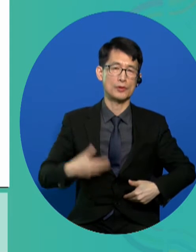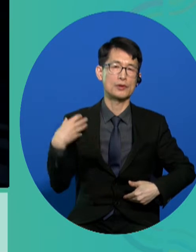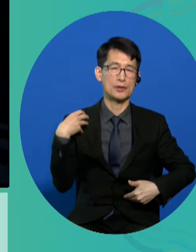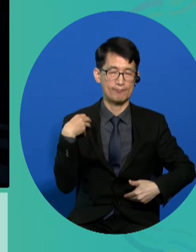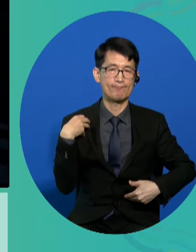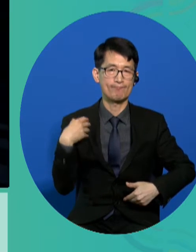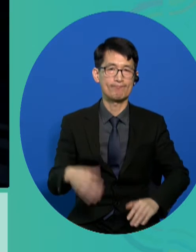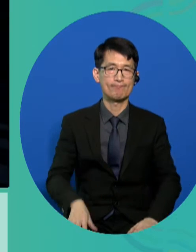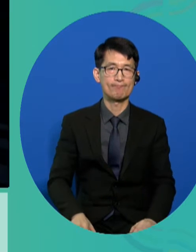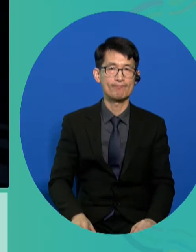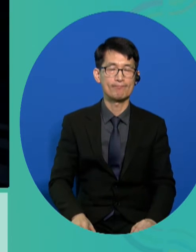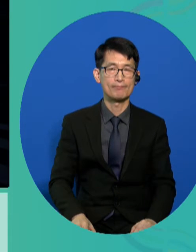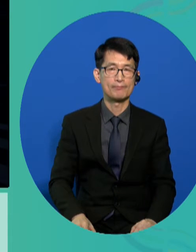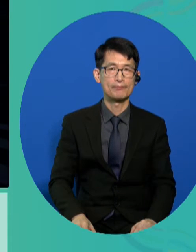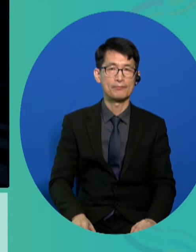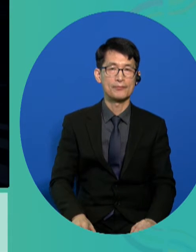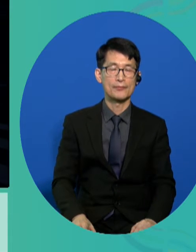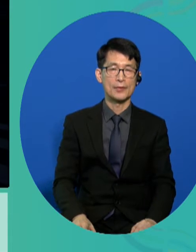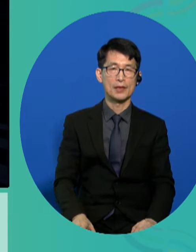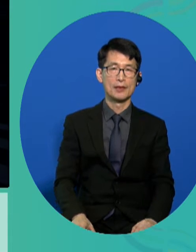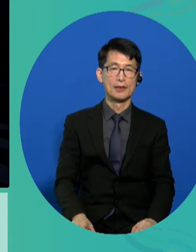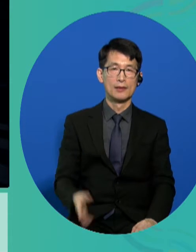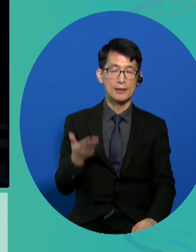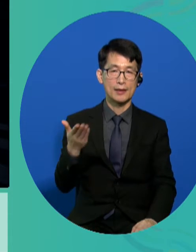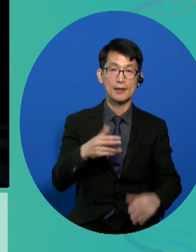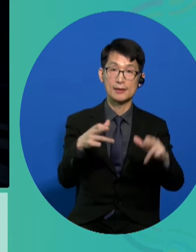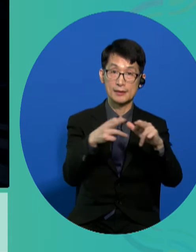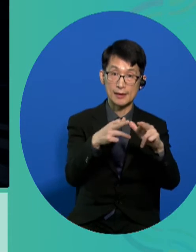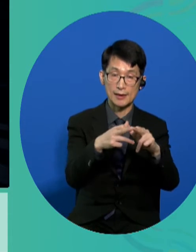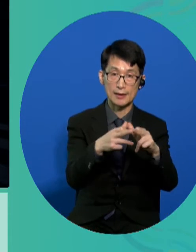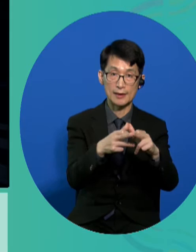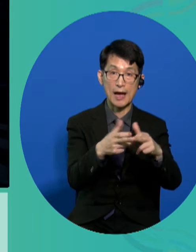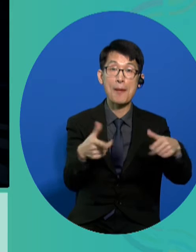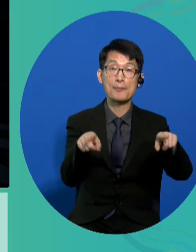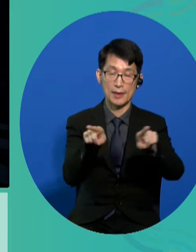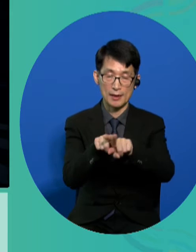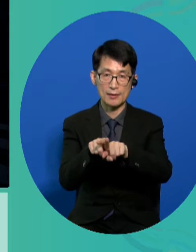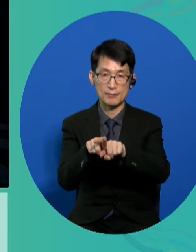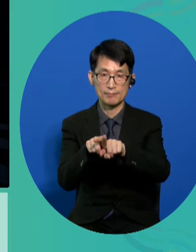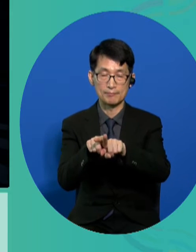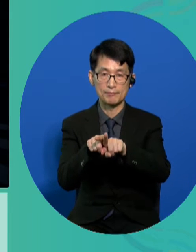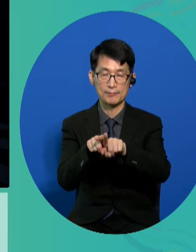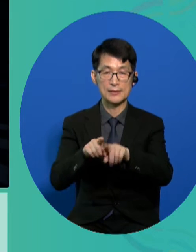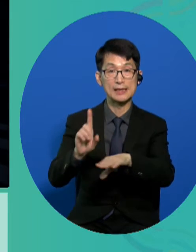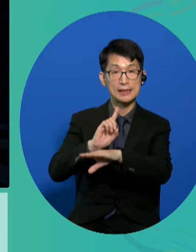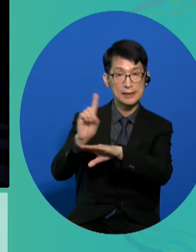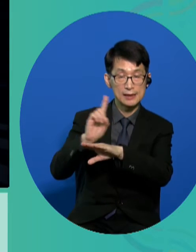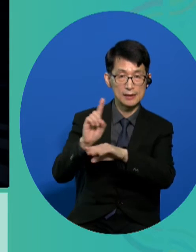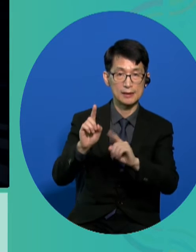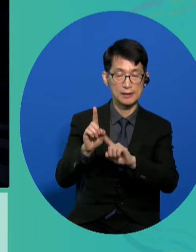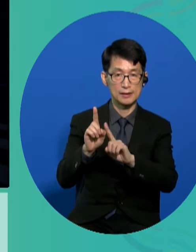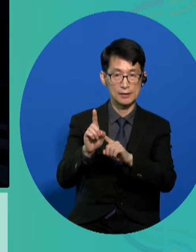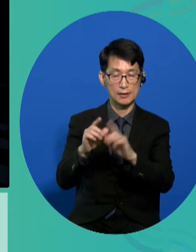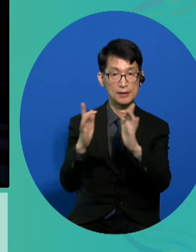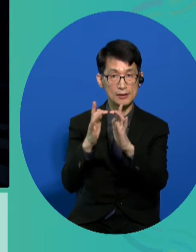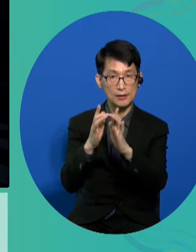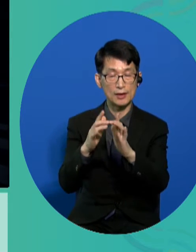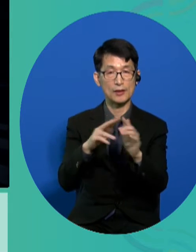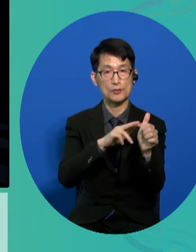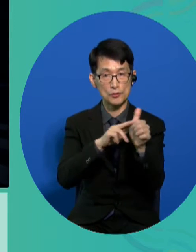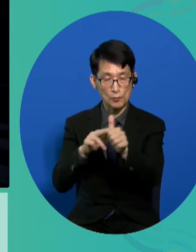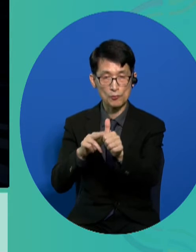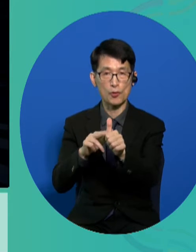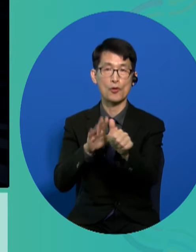저는 G3 ICT가 장애인을 포함하는 디지털 혁명을 보장하기 위해 행하고 있는 몇 가지 활동을 소개를